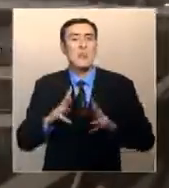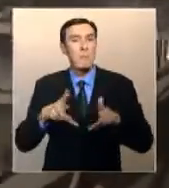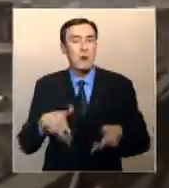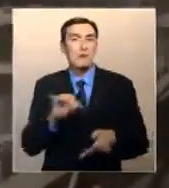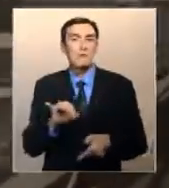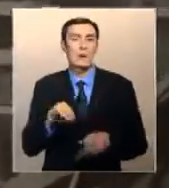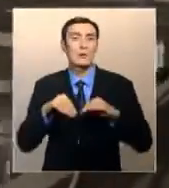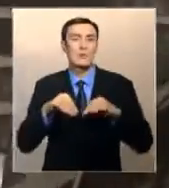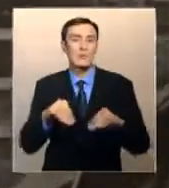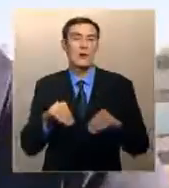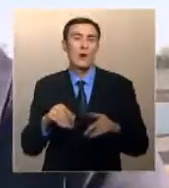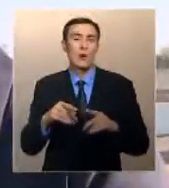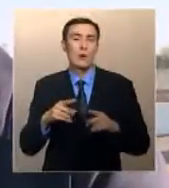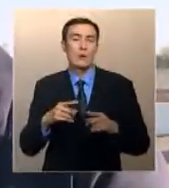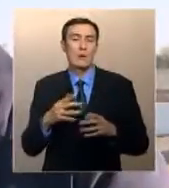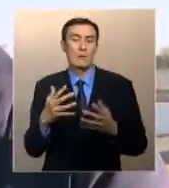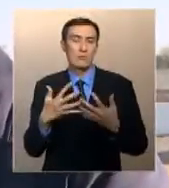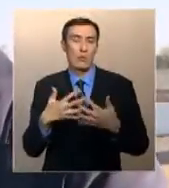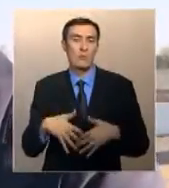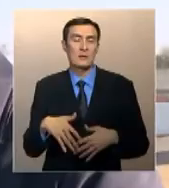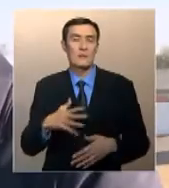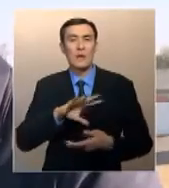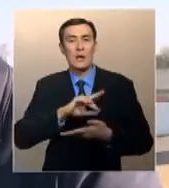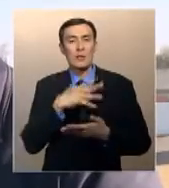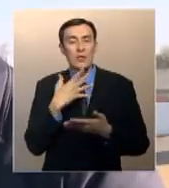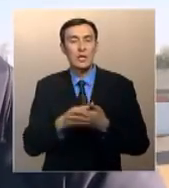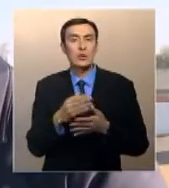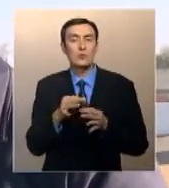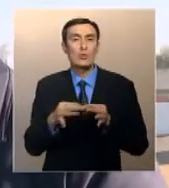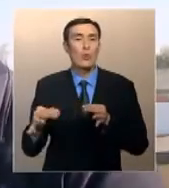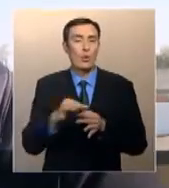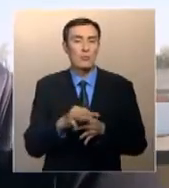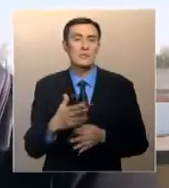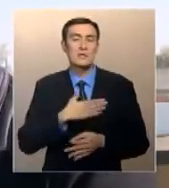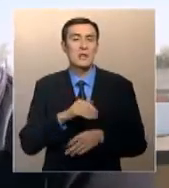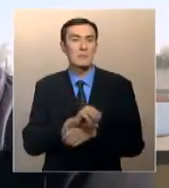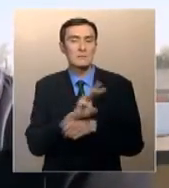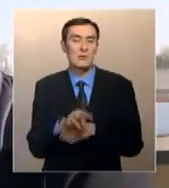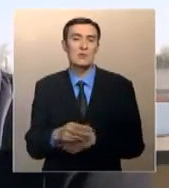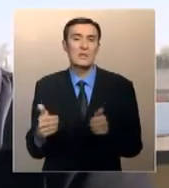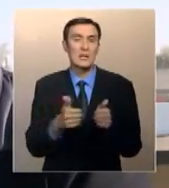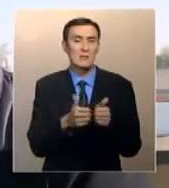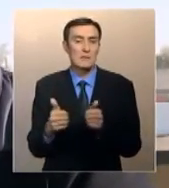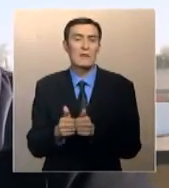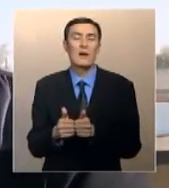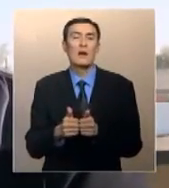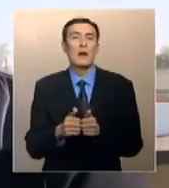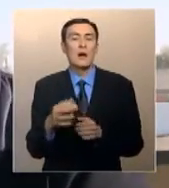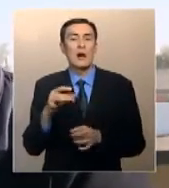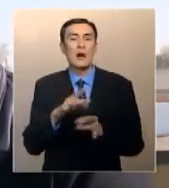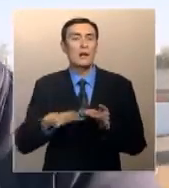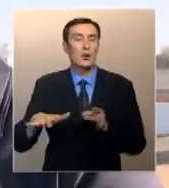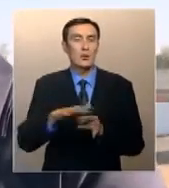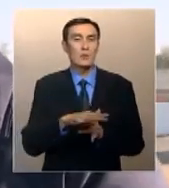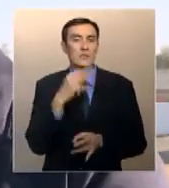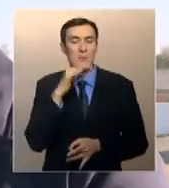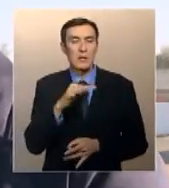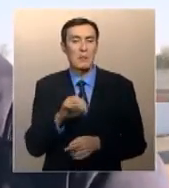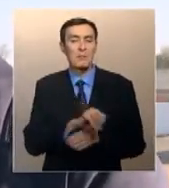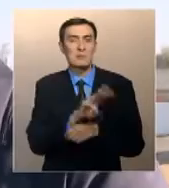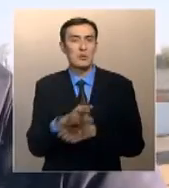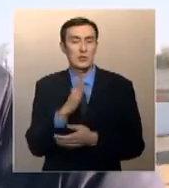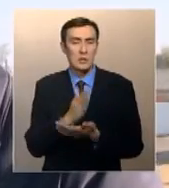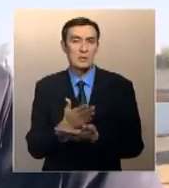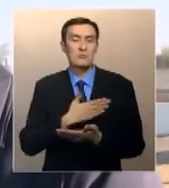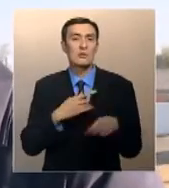и посевных комплексов. Обеспечиваем наш регион Жакцинский, Исильский, Жаркоинский район семенами. Сегодня, значит, мы